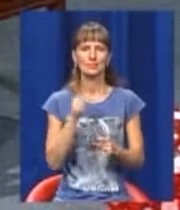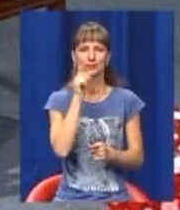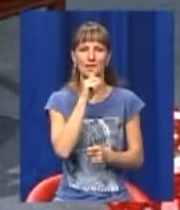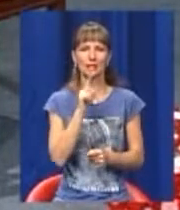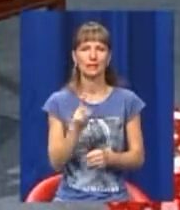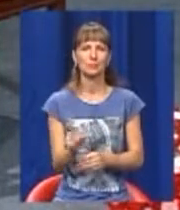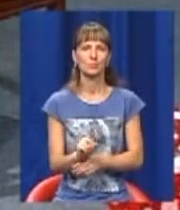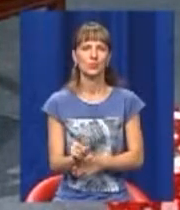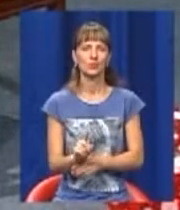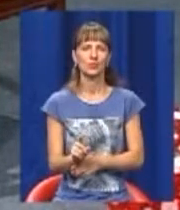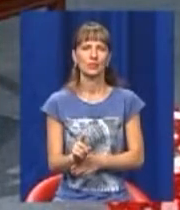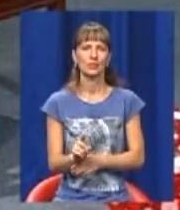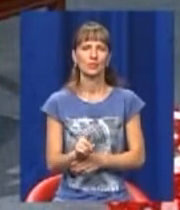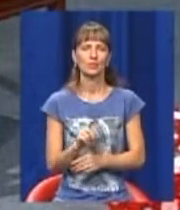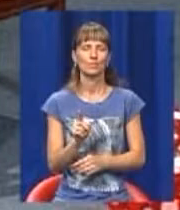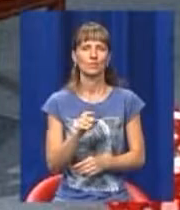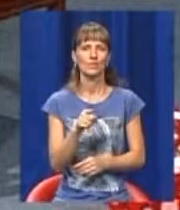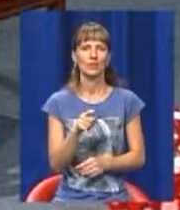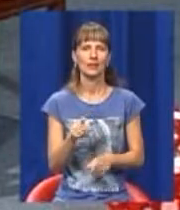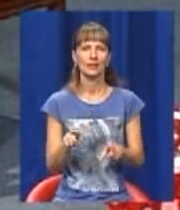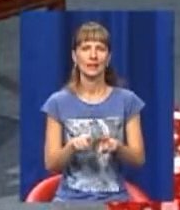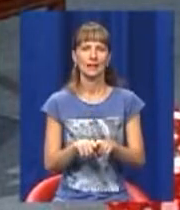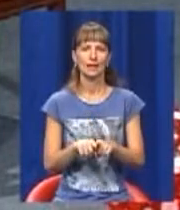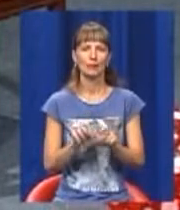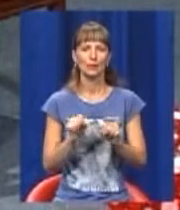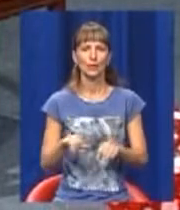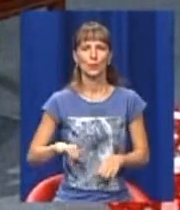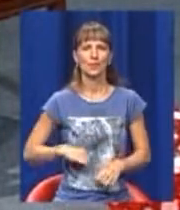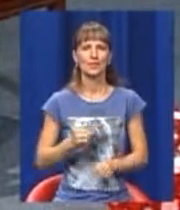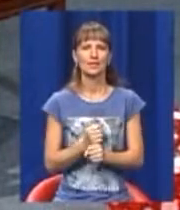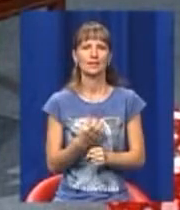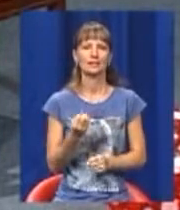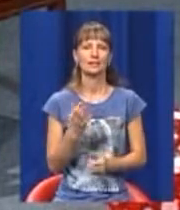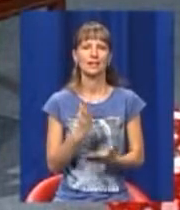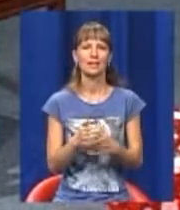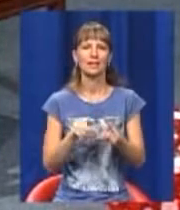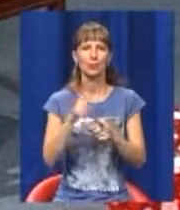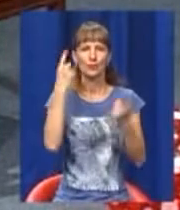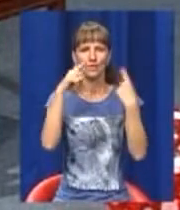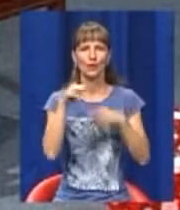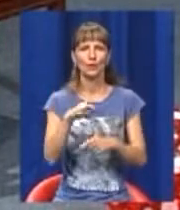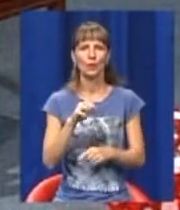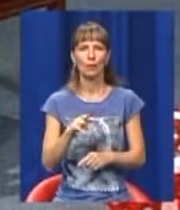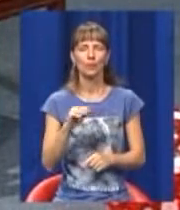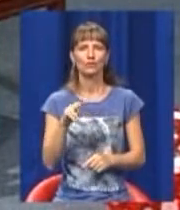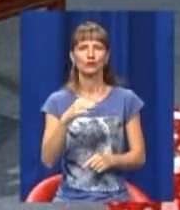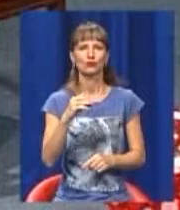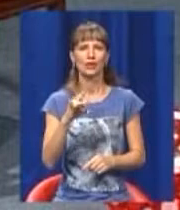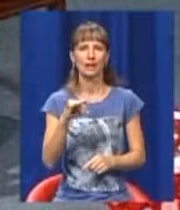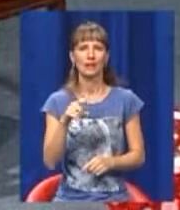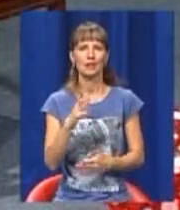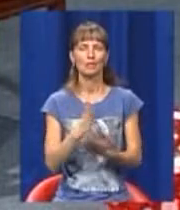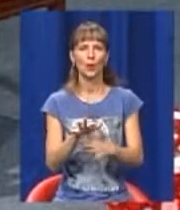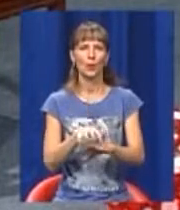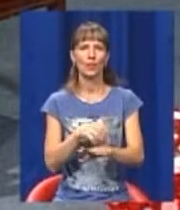Ну, тому що вони такі, ну, можуть іноді напакостити. А ще є такий мультфільм, як «Том і Джері», бачив? Там